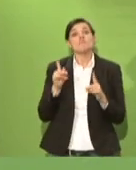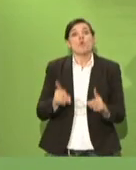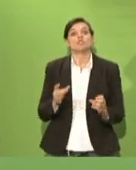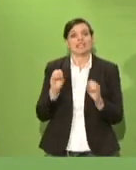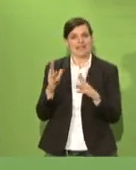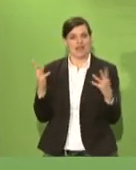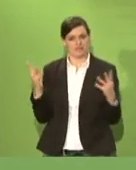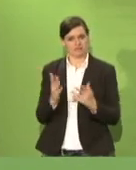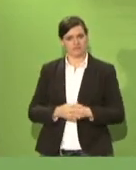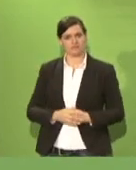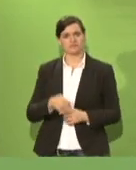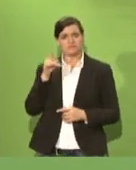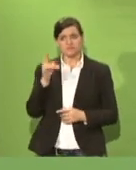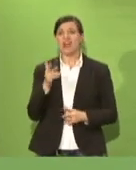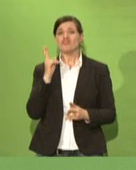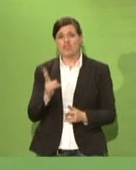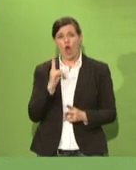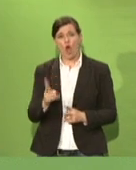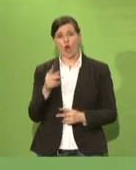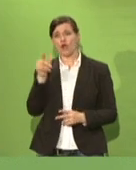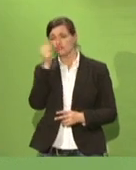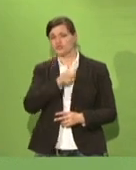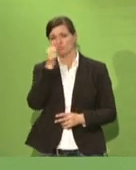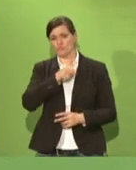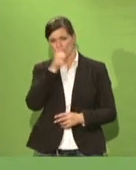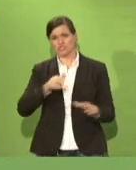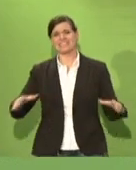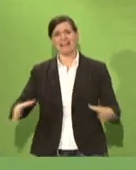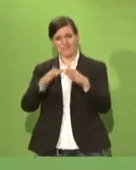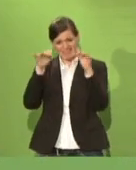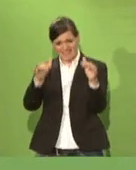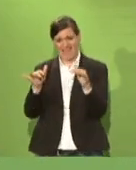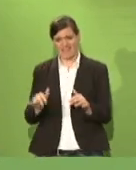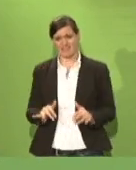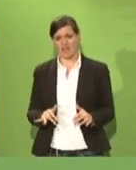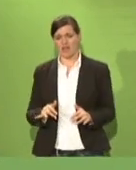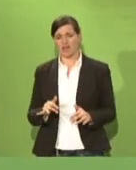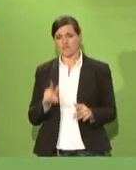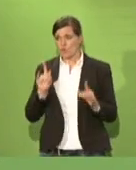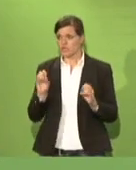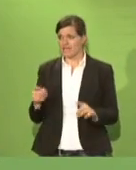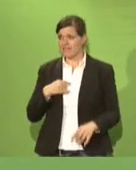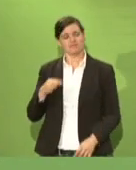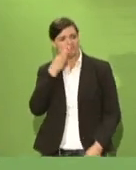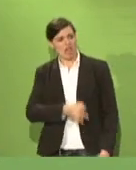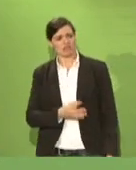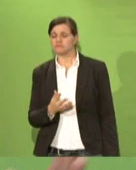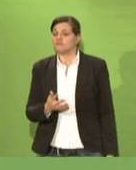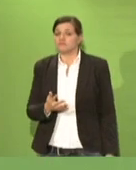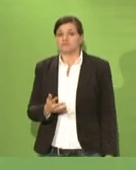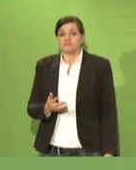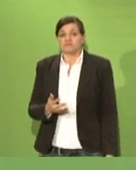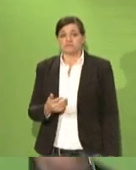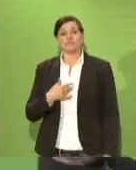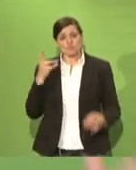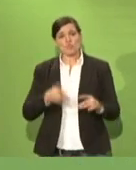warum laufen denn immer noch die schmutzigen Kraftwerke im Rheinischen Revier, dann steht man ziemlich sprachlos da. Dafür brauchen wir Rahmenbedingungen. Die